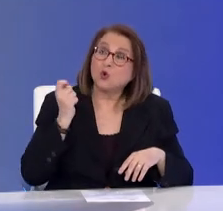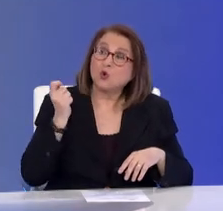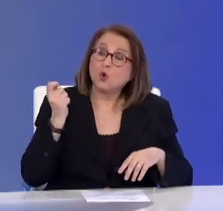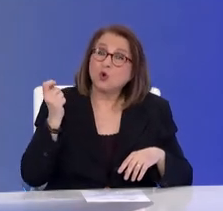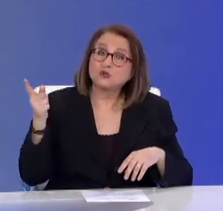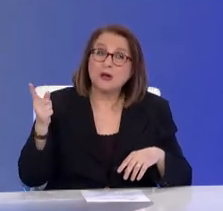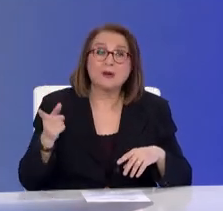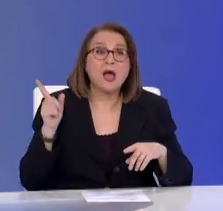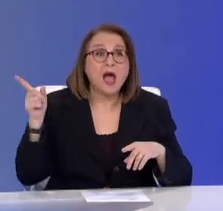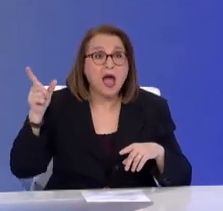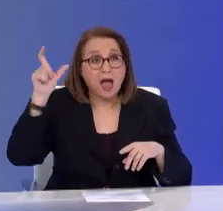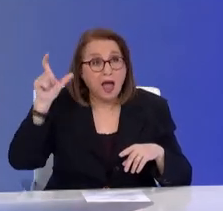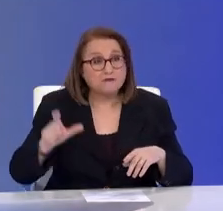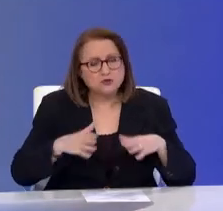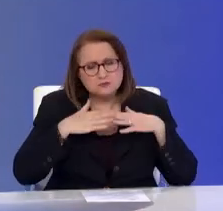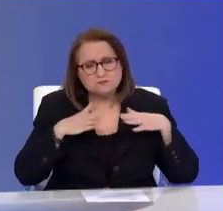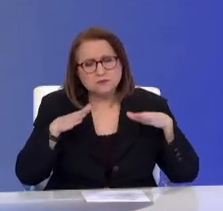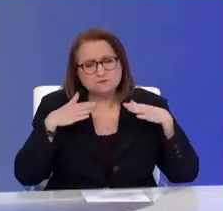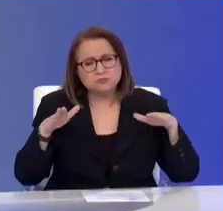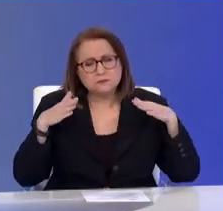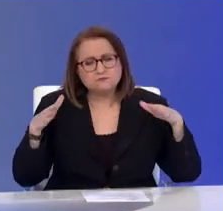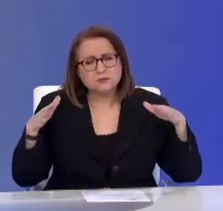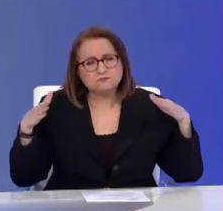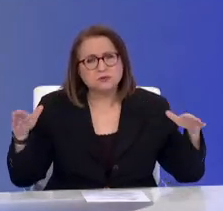αγώνα των Ελλήνων σε αυτόν.